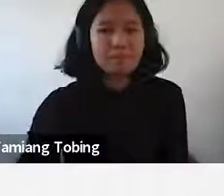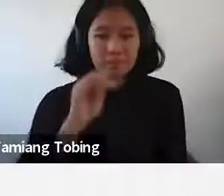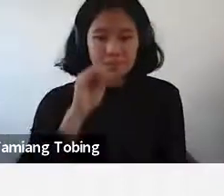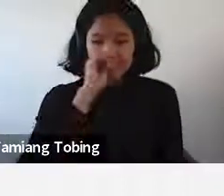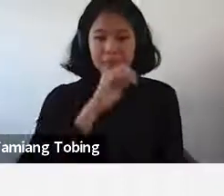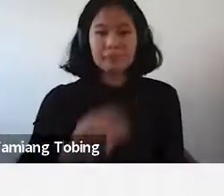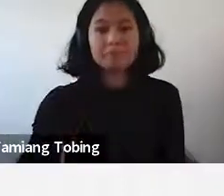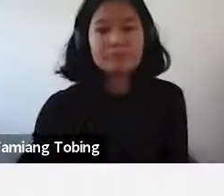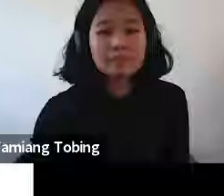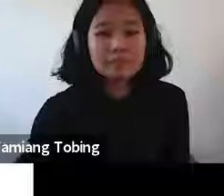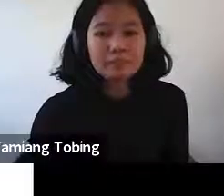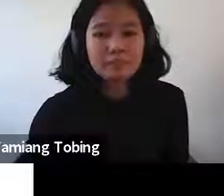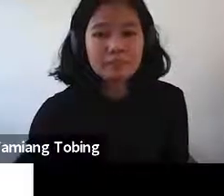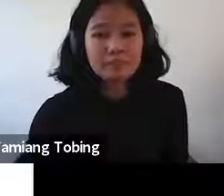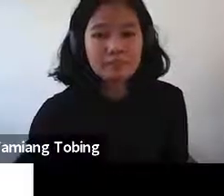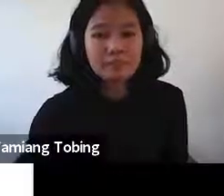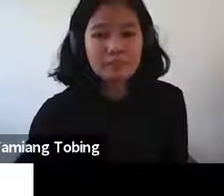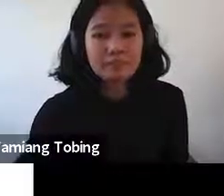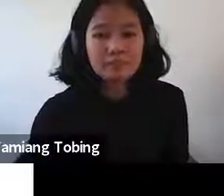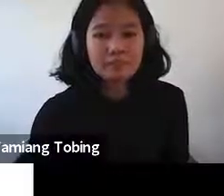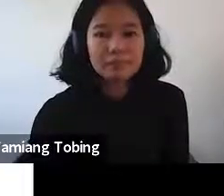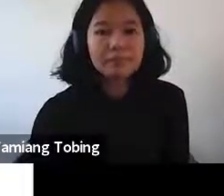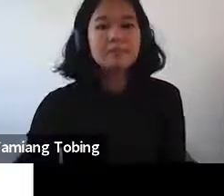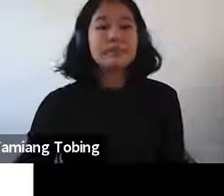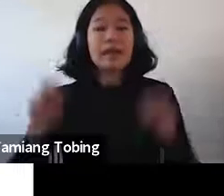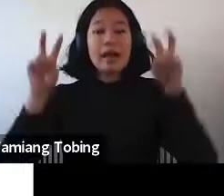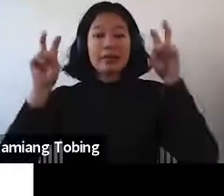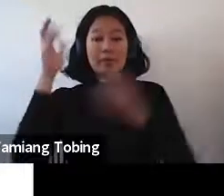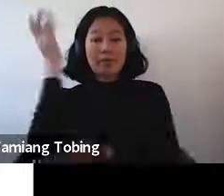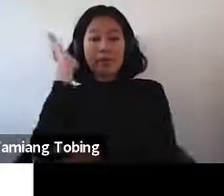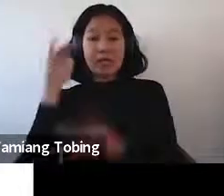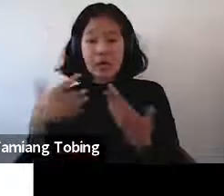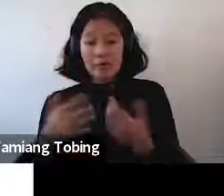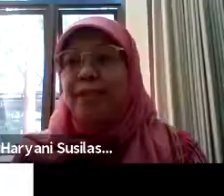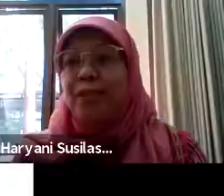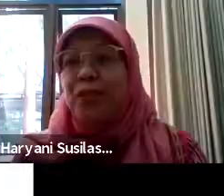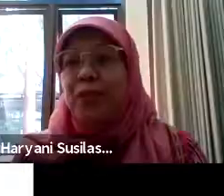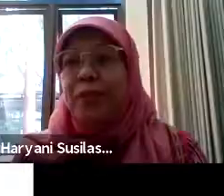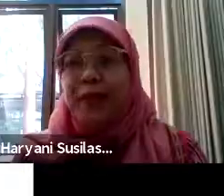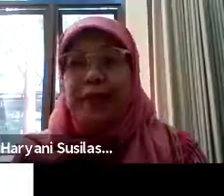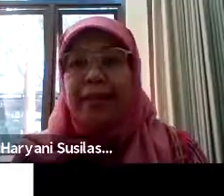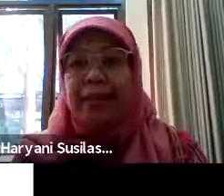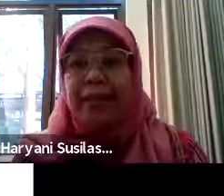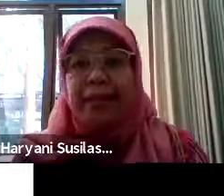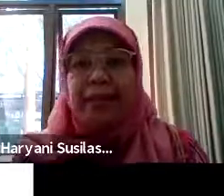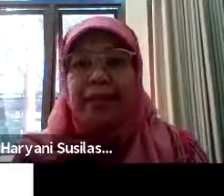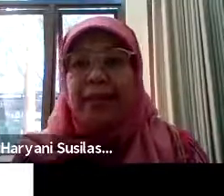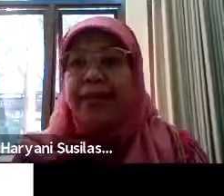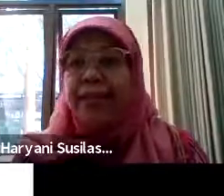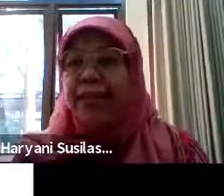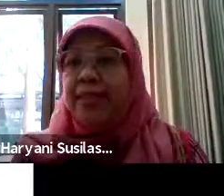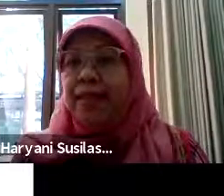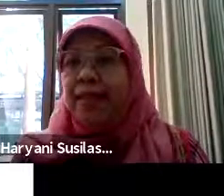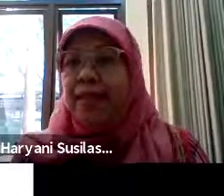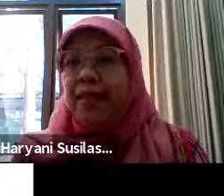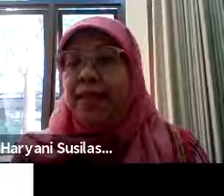Ini tema presentasi saya adalah COVID dan marginalisasi isu perempuan.